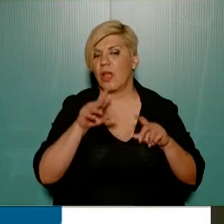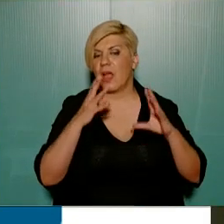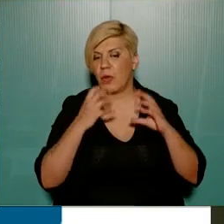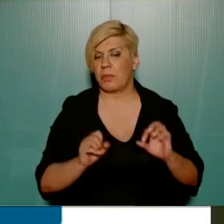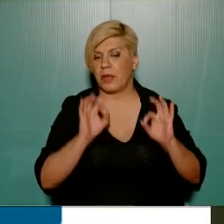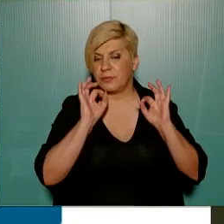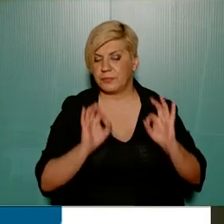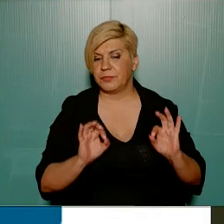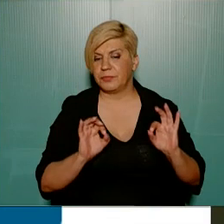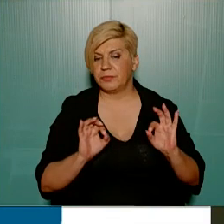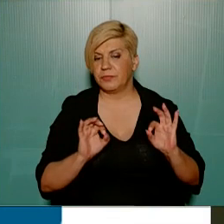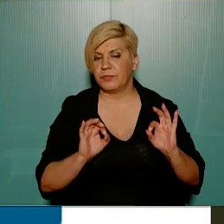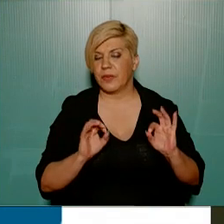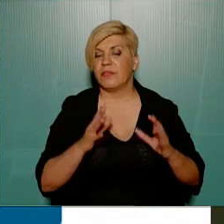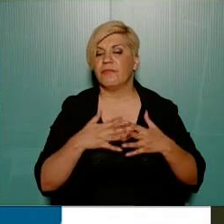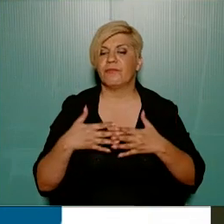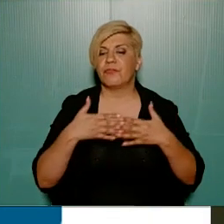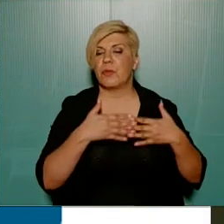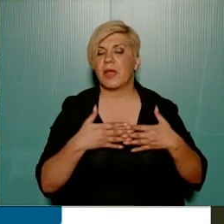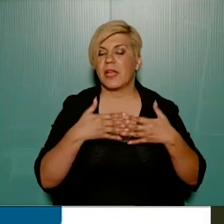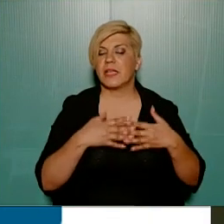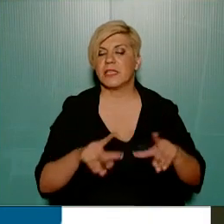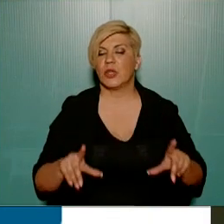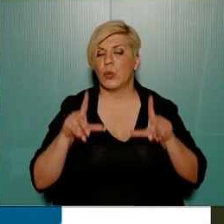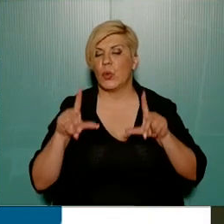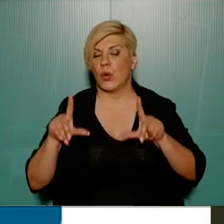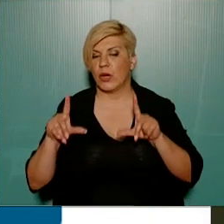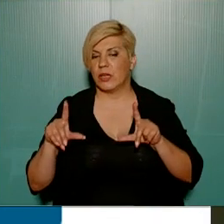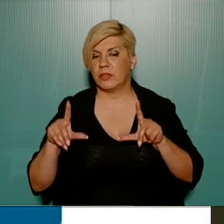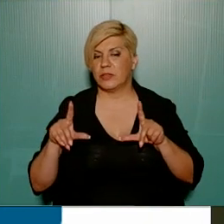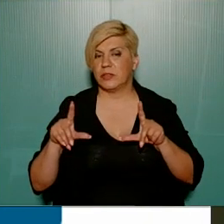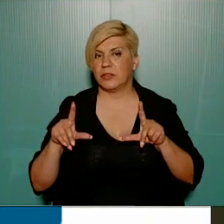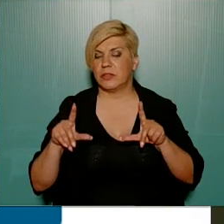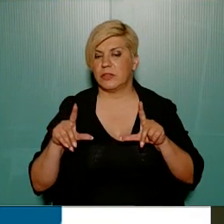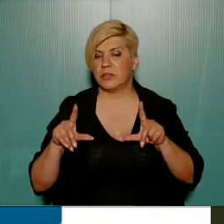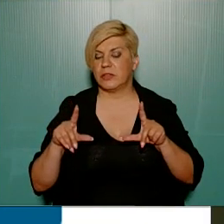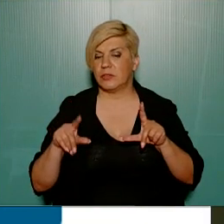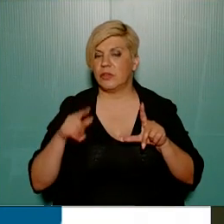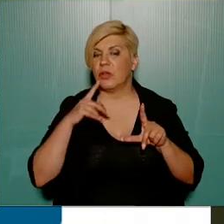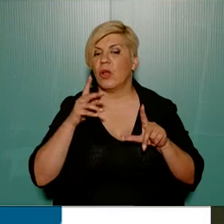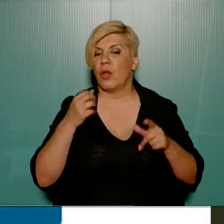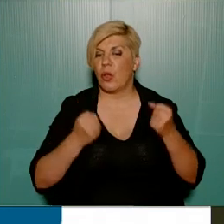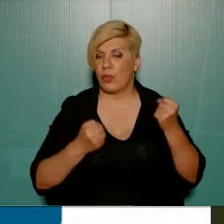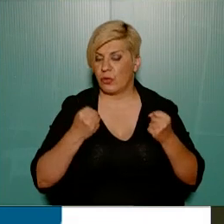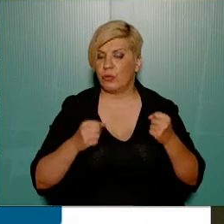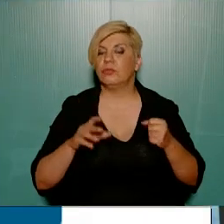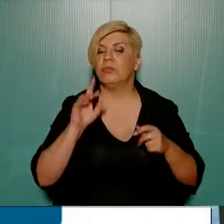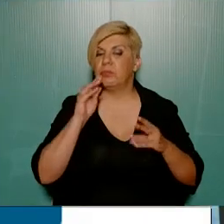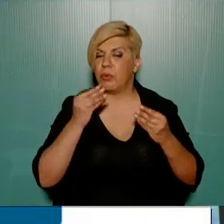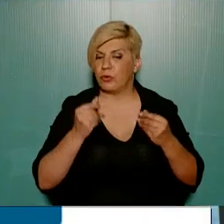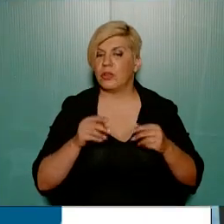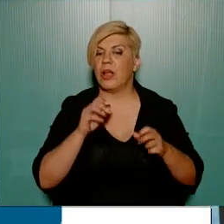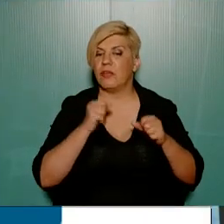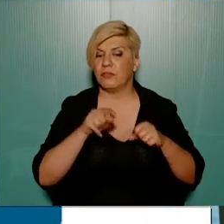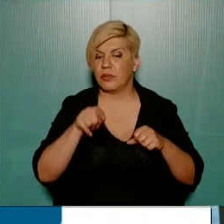έχουμε τις βιομηχανικές εικόνες και που μπορεί να είναι οδηγός για την αποκατάσταση των